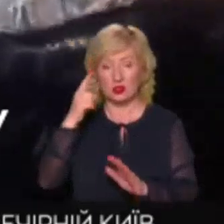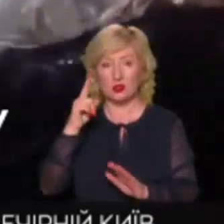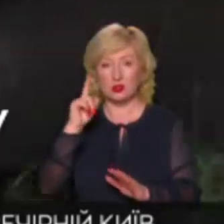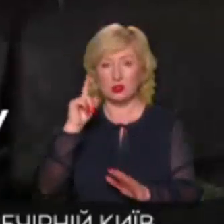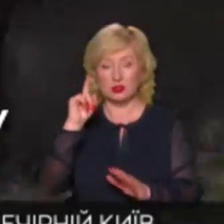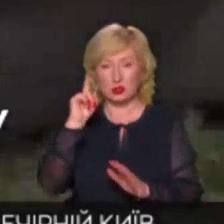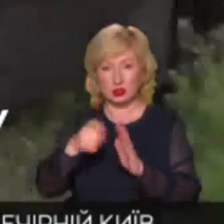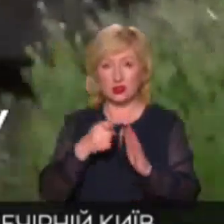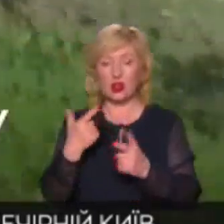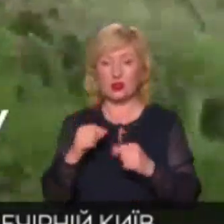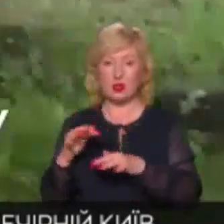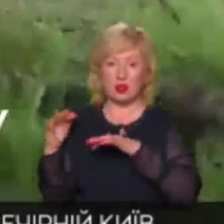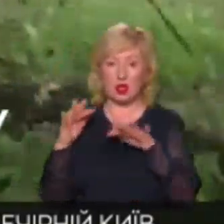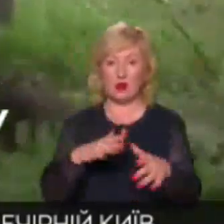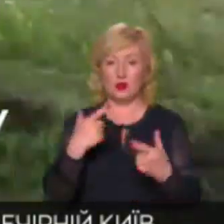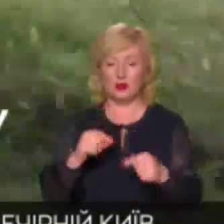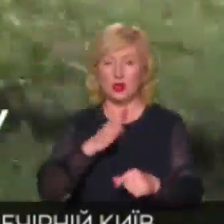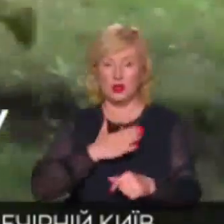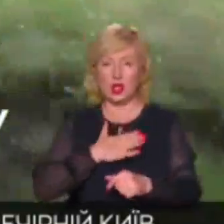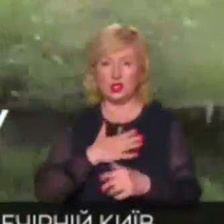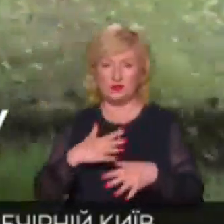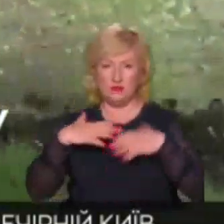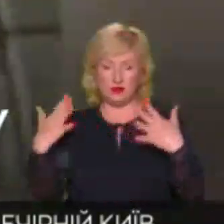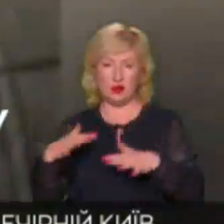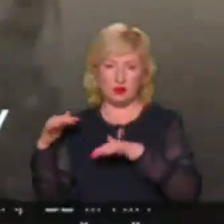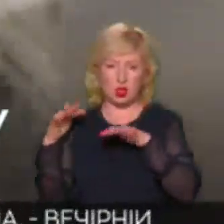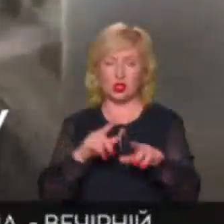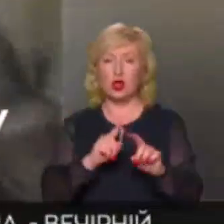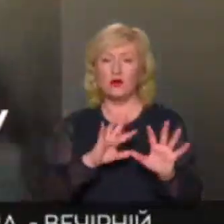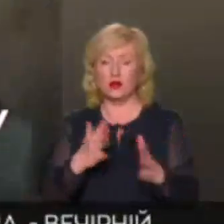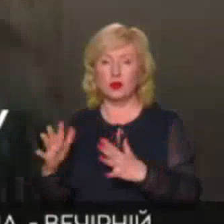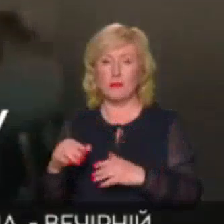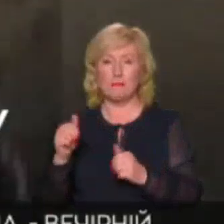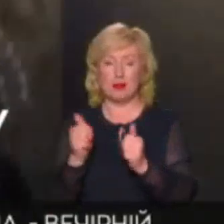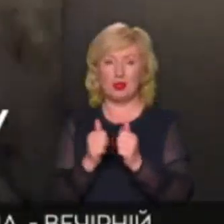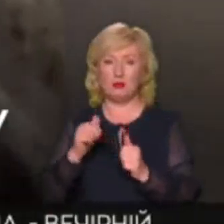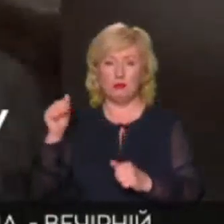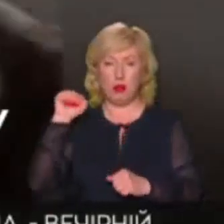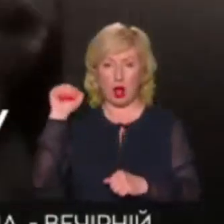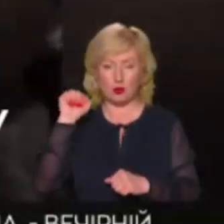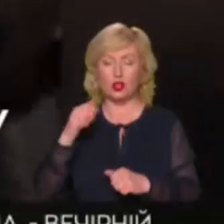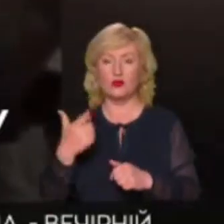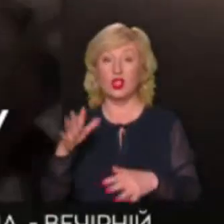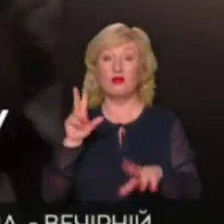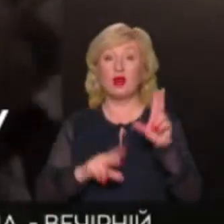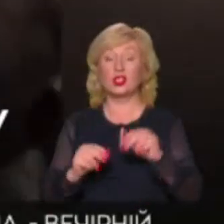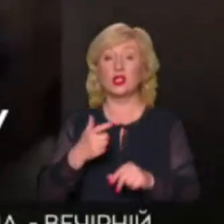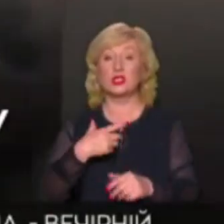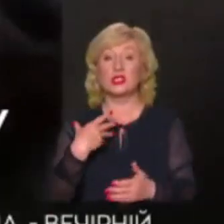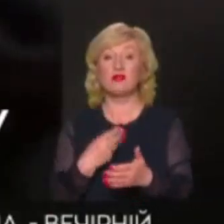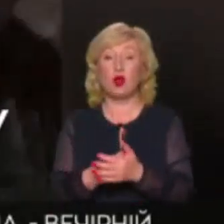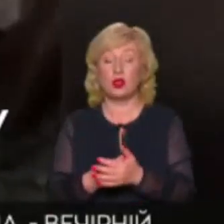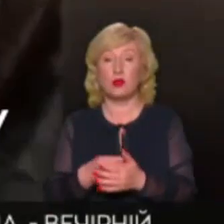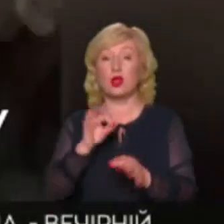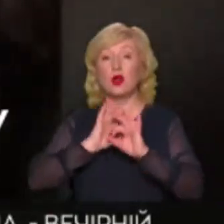наступ, де наш генеральний наступ, що відбувається під Бахмутом, який вони вже вважали своїми і розказували,